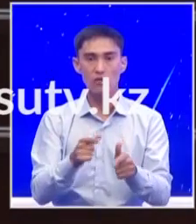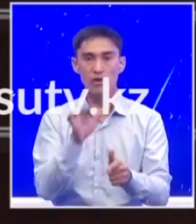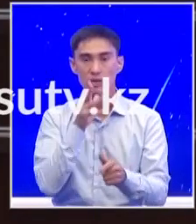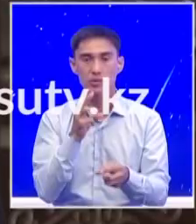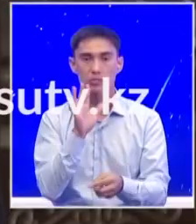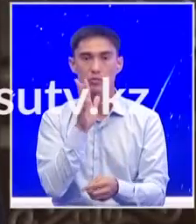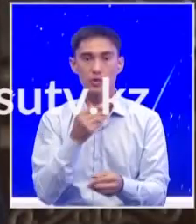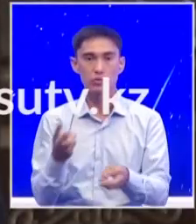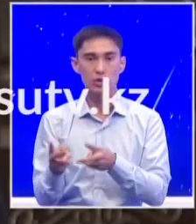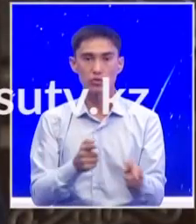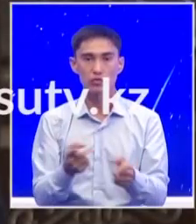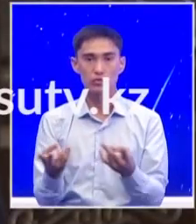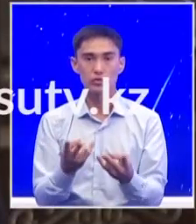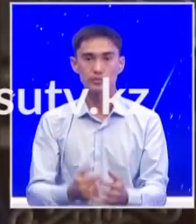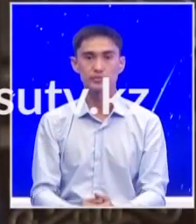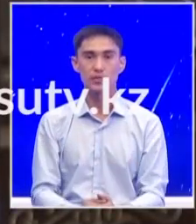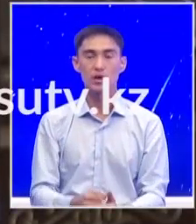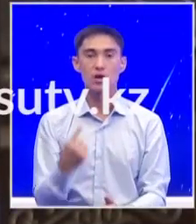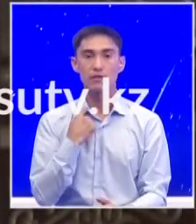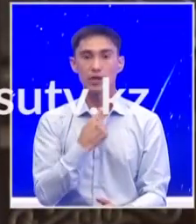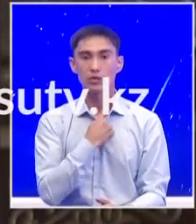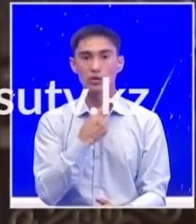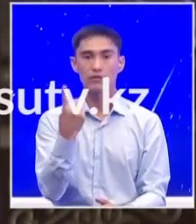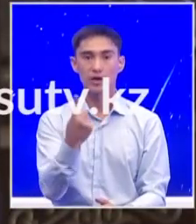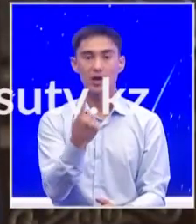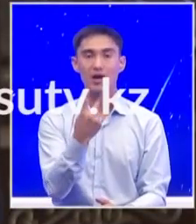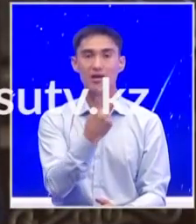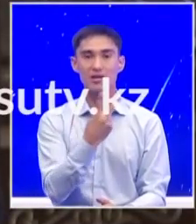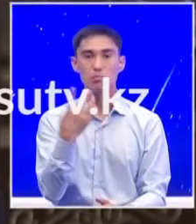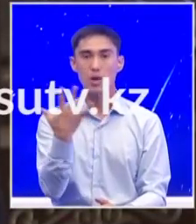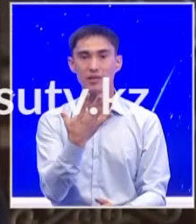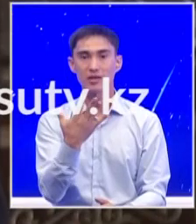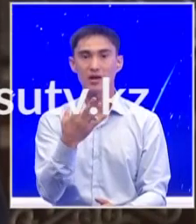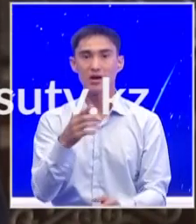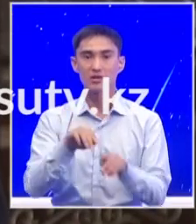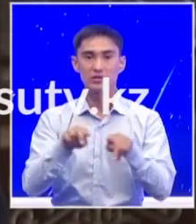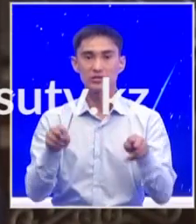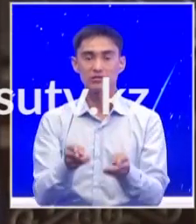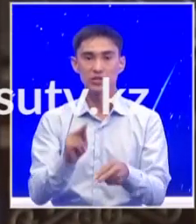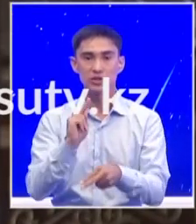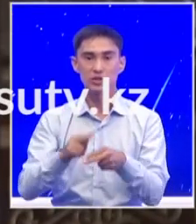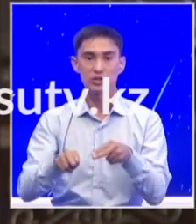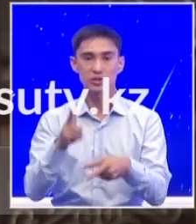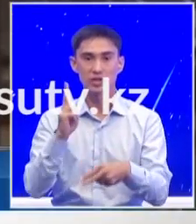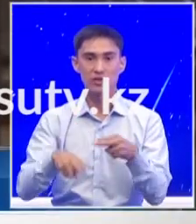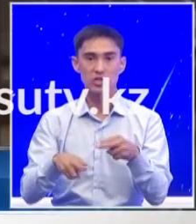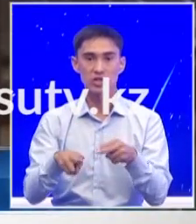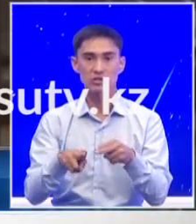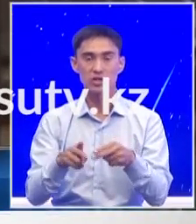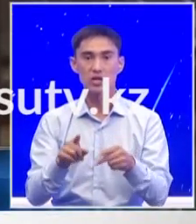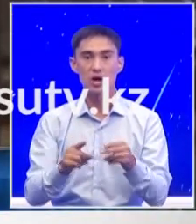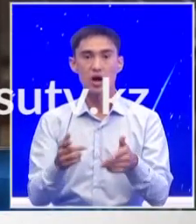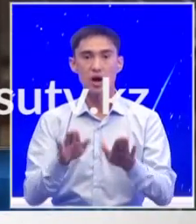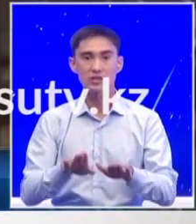периоду. В Талдыкургане 2-я и 5-я квартальная котельная уже завершаются. Остались пусконаладочные работы.